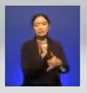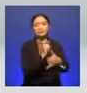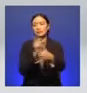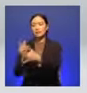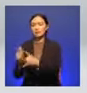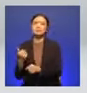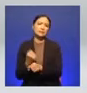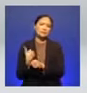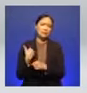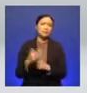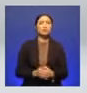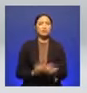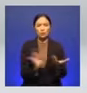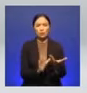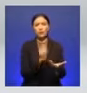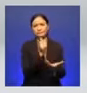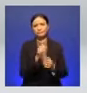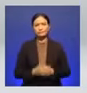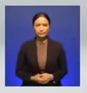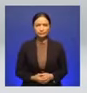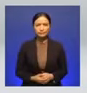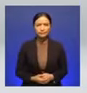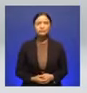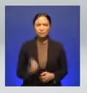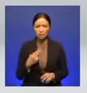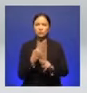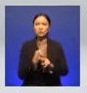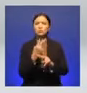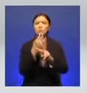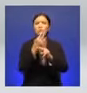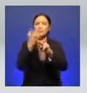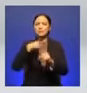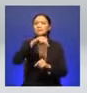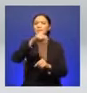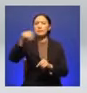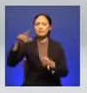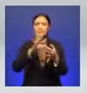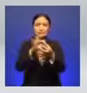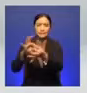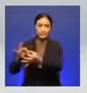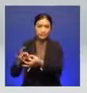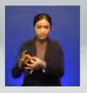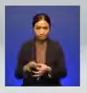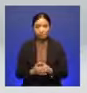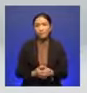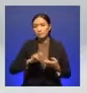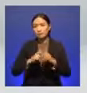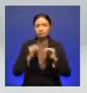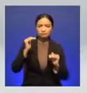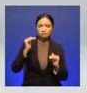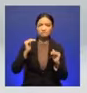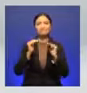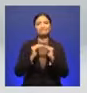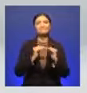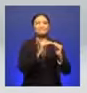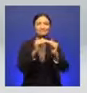า equality multiplier ครับก็คือมันมีตัวทวีคูณในด้านความลดการลดความเหลื่อมล้ำหรือการทำให้สัง